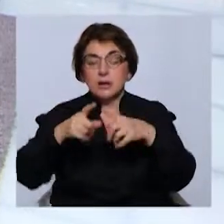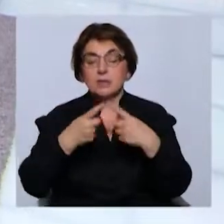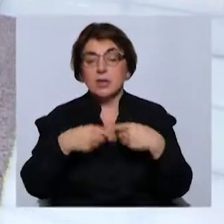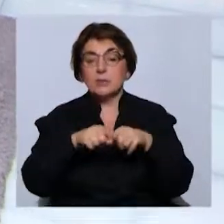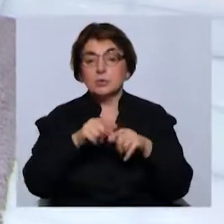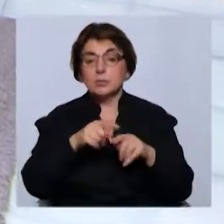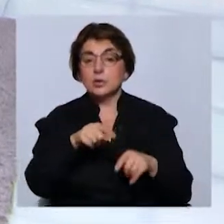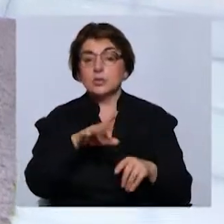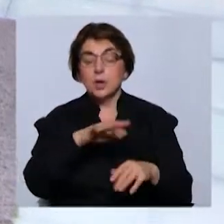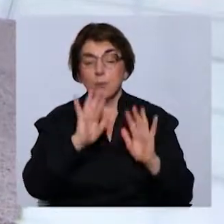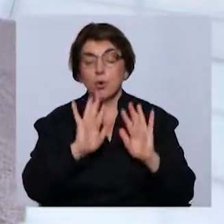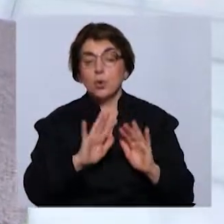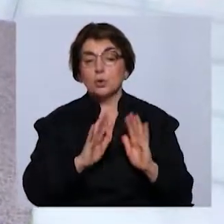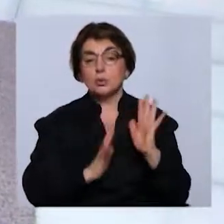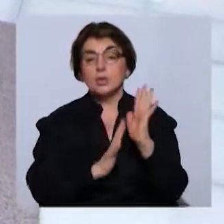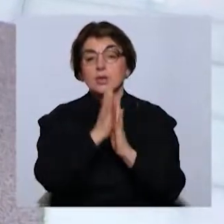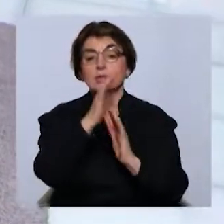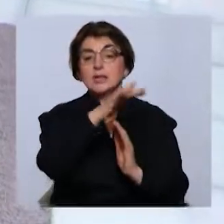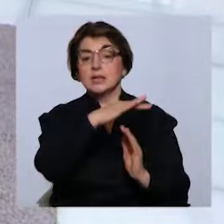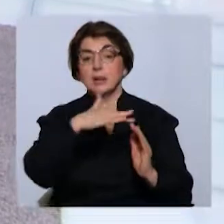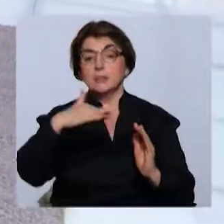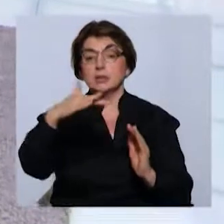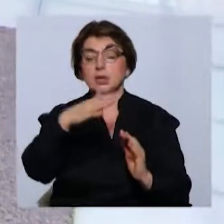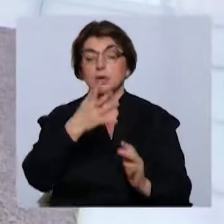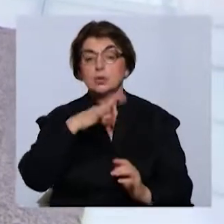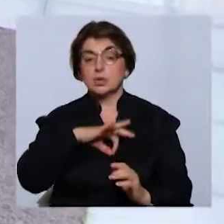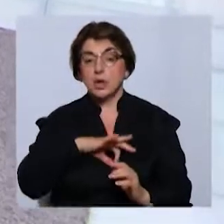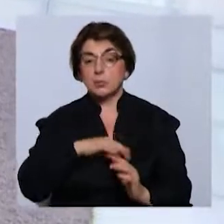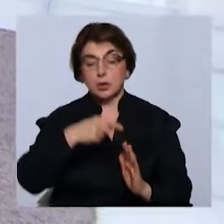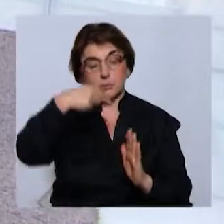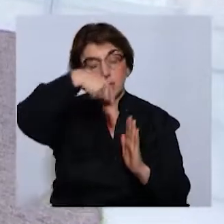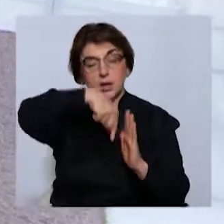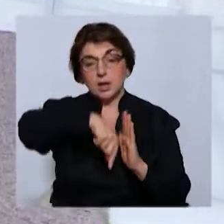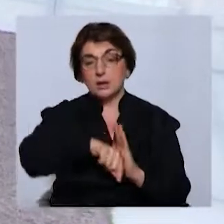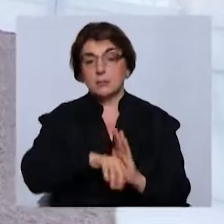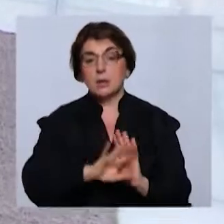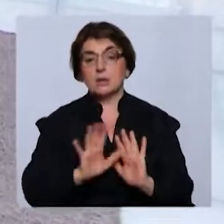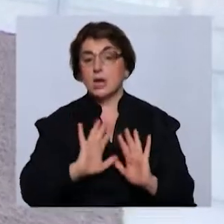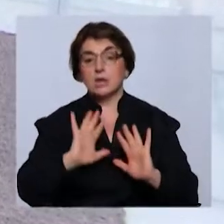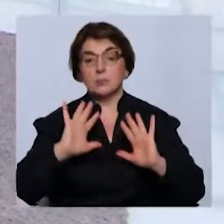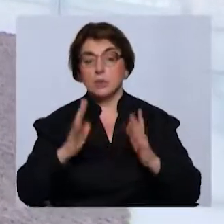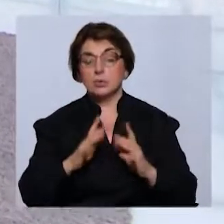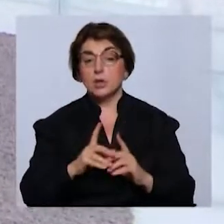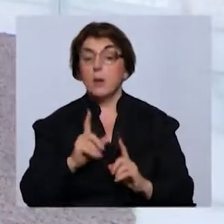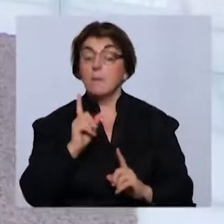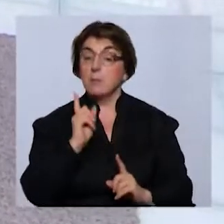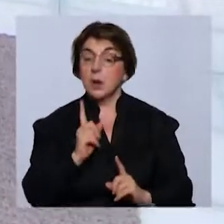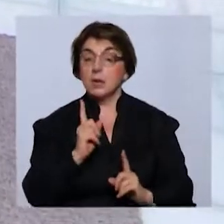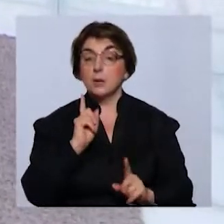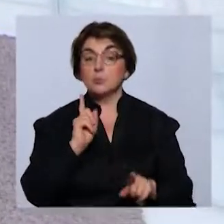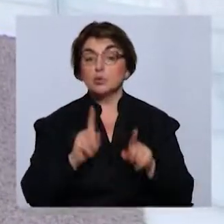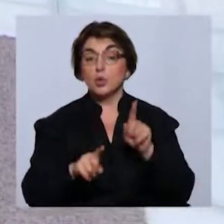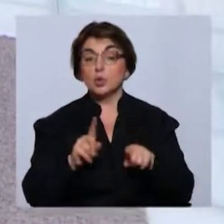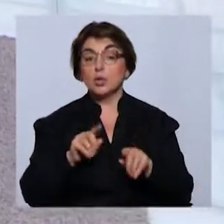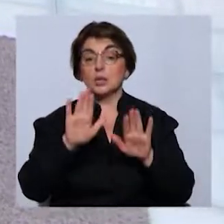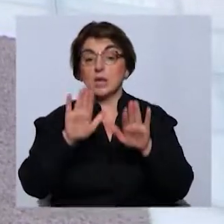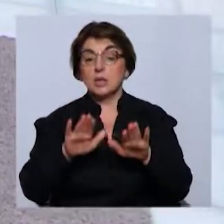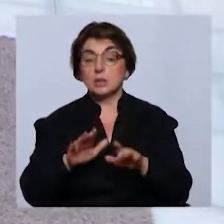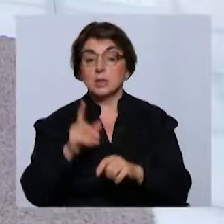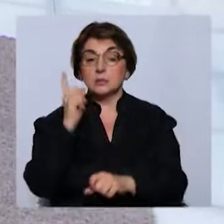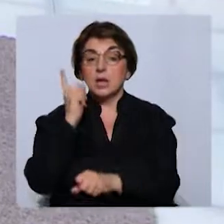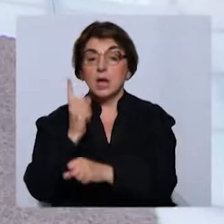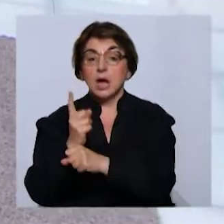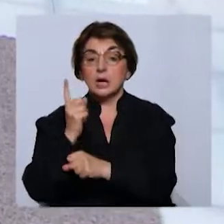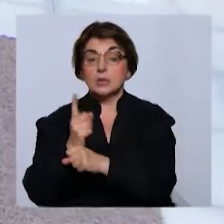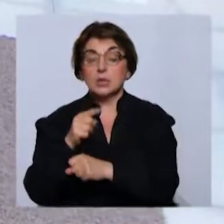ზედაპირზევე იყოს გამოყენებული მცენარეების მიმართ ან ზოგიერთ რეგიონებში საერთოდ იკრძალება ხოლმე იკრძალება აი